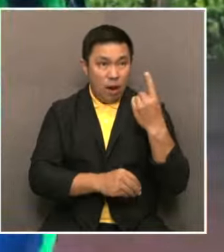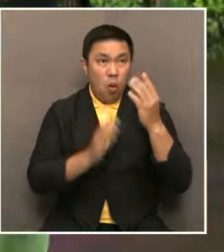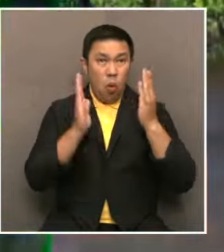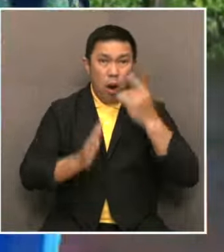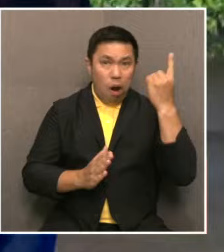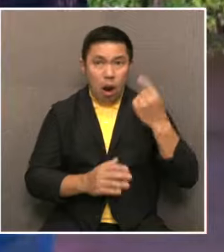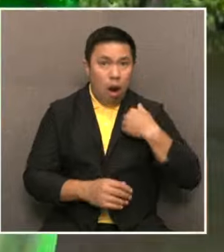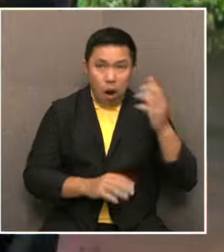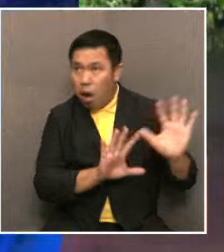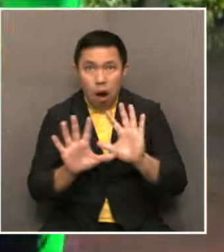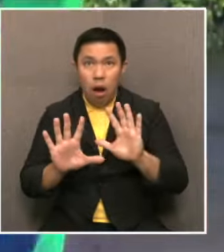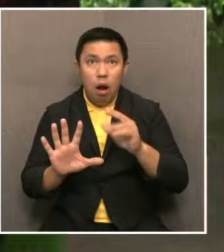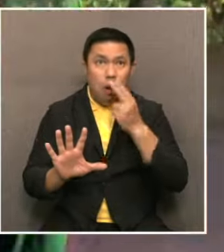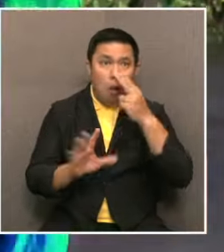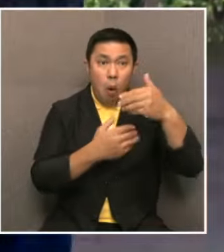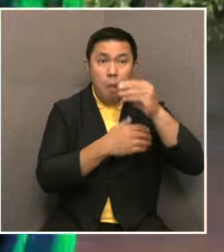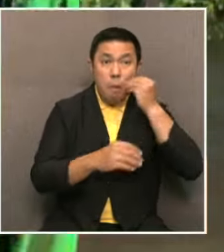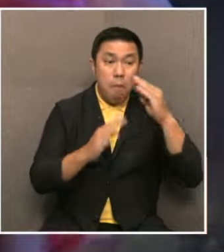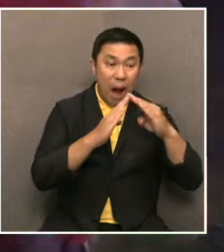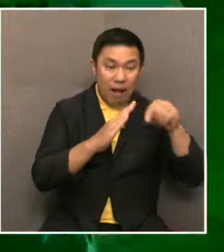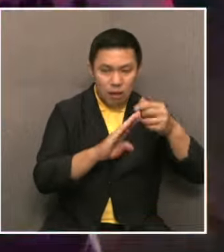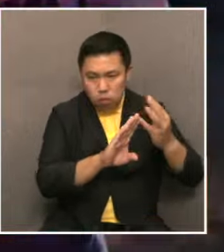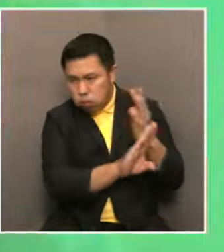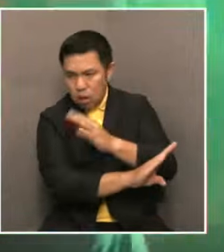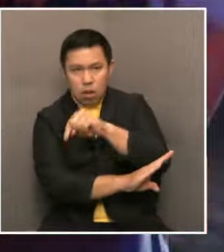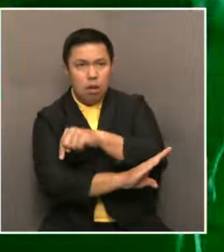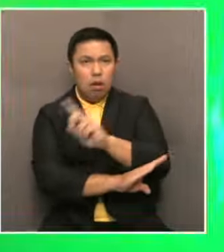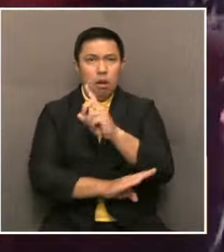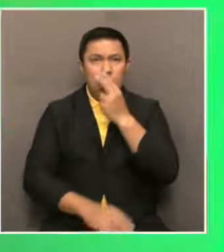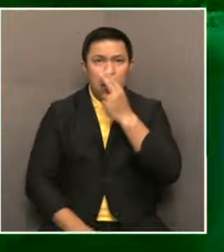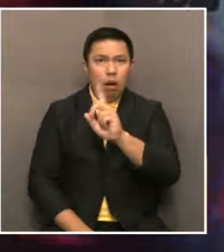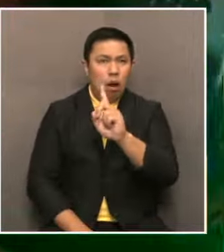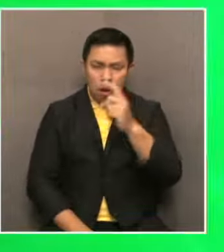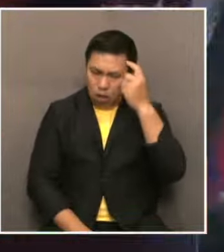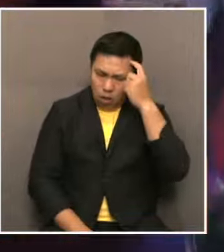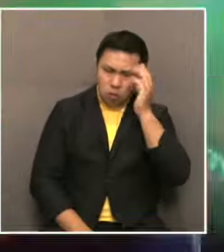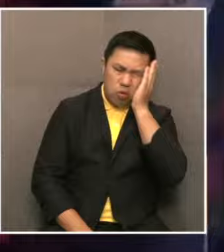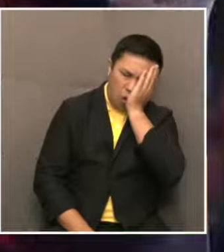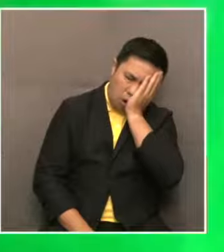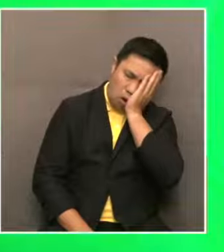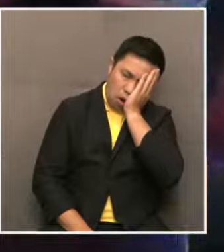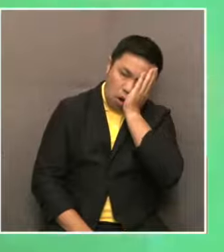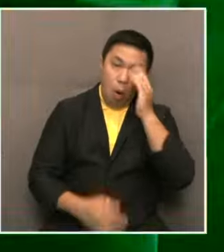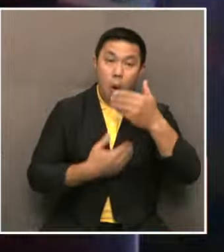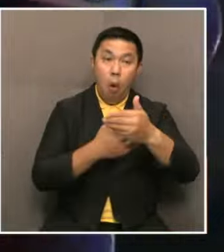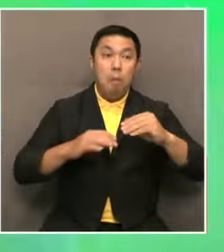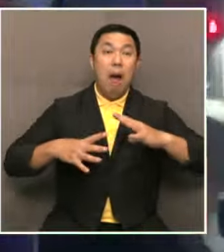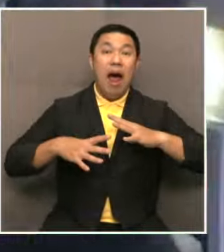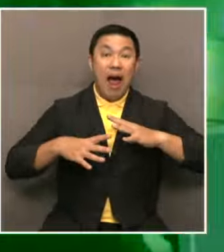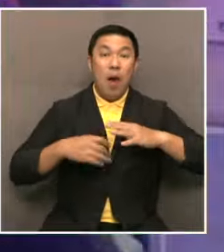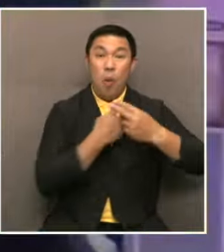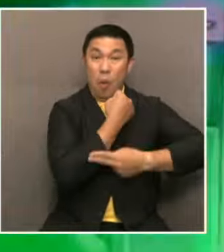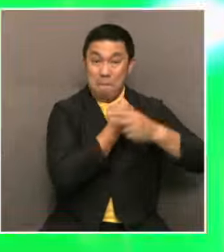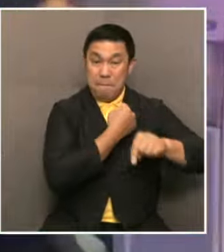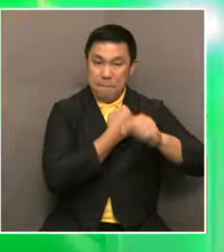เที่ยวก็มาออกมายืนอยู่ด้านนอกกันก็เล่าให้ฟังเลยนะครับว่าเหตุการณ์เมันเกิดขึ้นขณะที่พวกเขากำลังนอนหลับอยู่ในห้องพักรู้ตัวอีกทีตอน